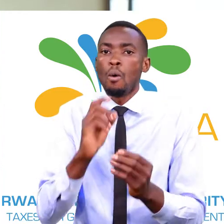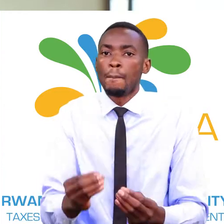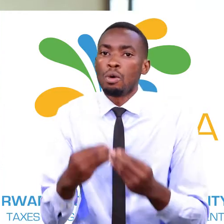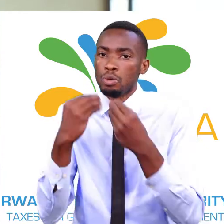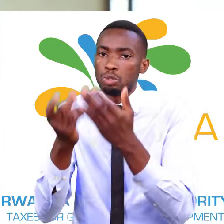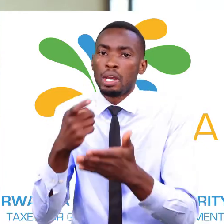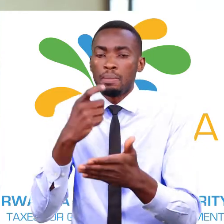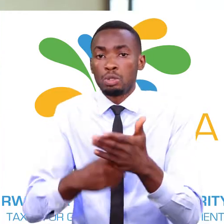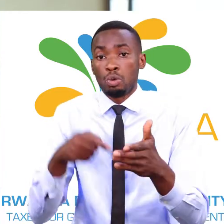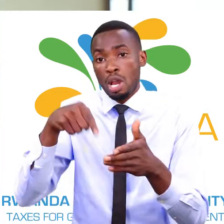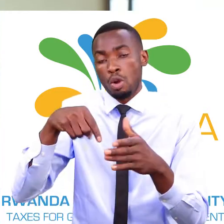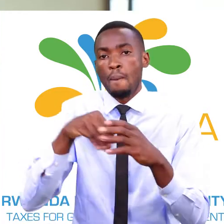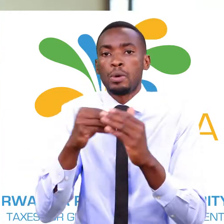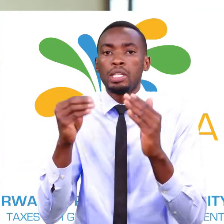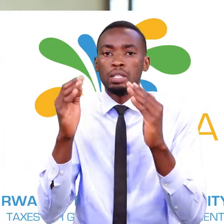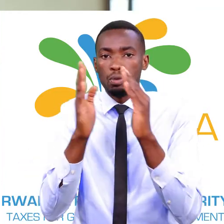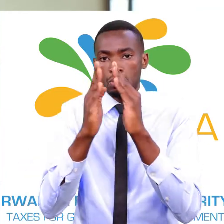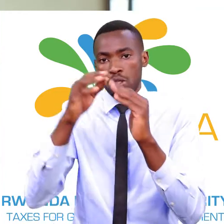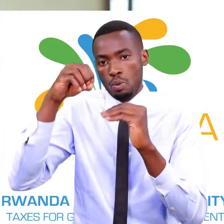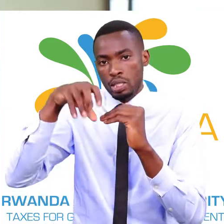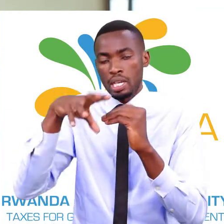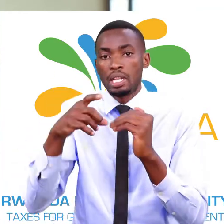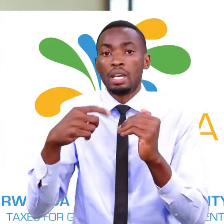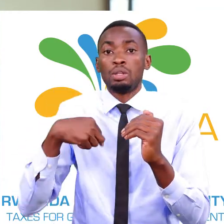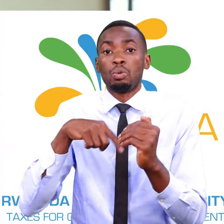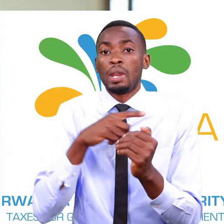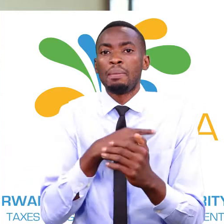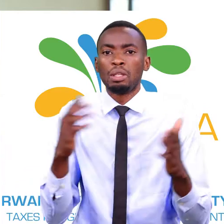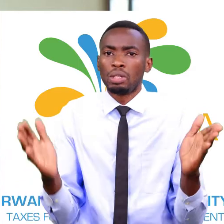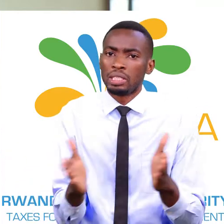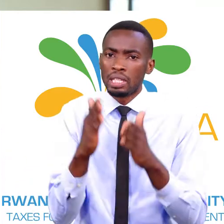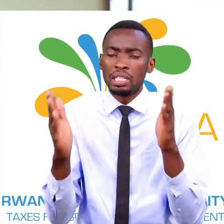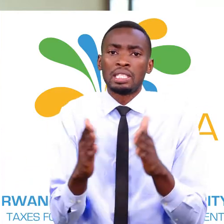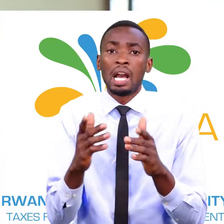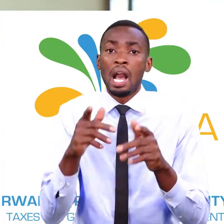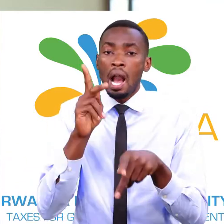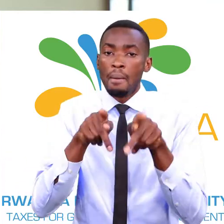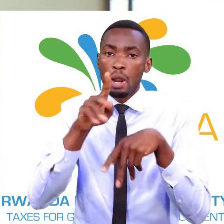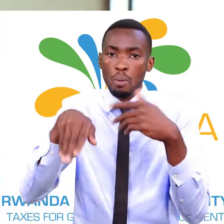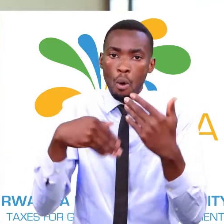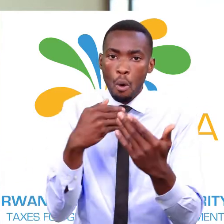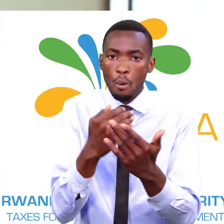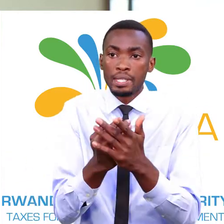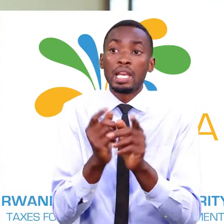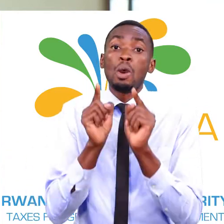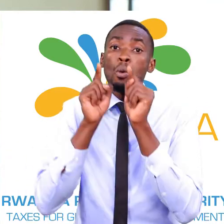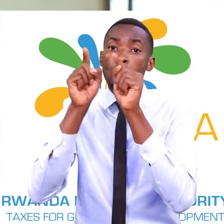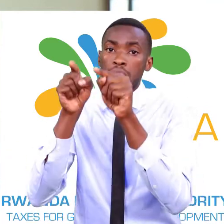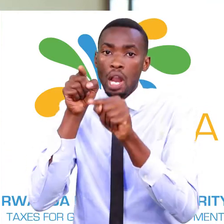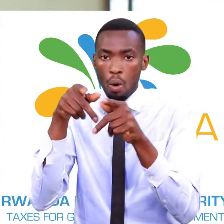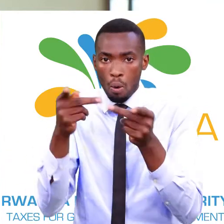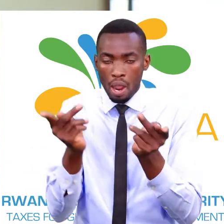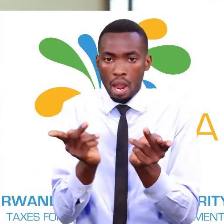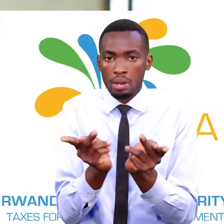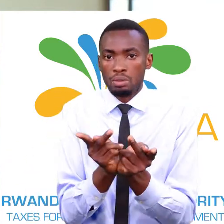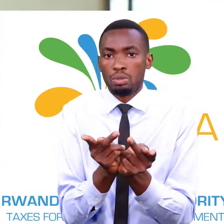abarebwa n'imisoro kwishyura mu mujyi wa Kigali turashishikariza rero kugana izo sites cyangwa se aho hantu hatandukanye kugira ngo